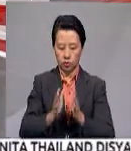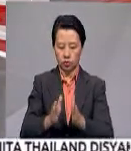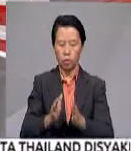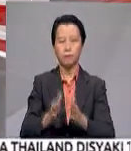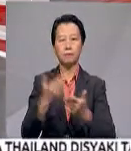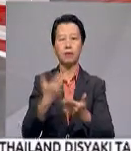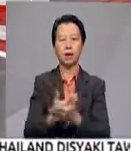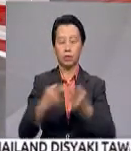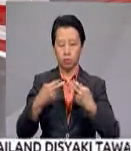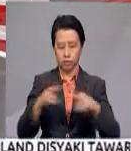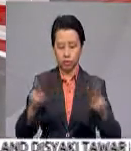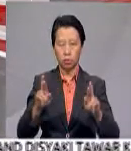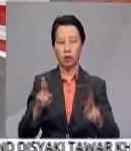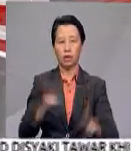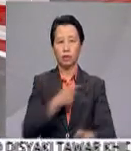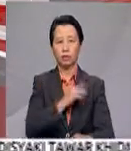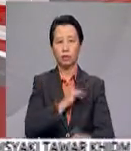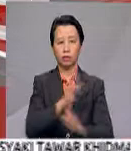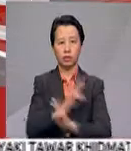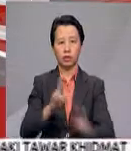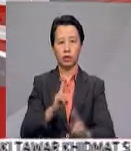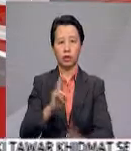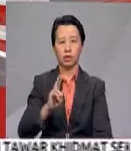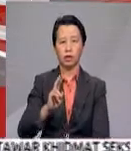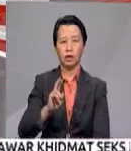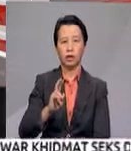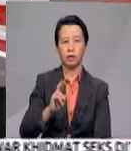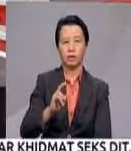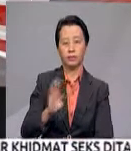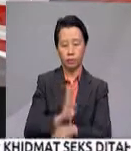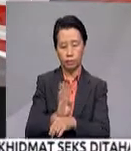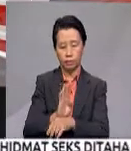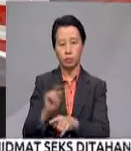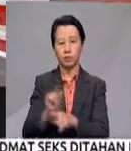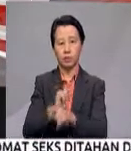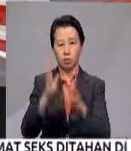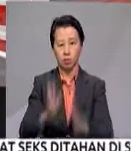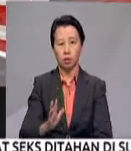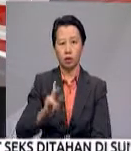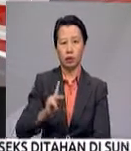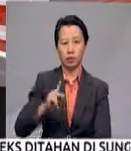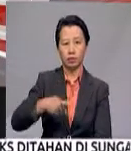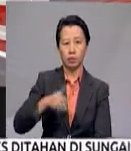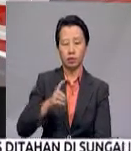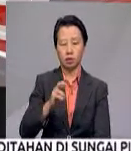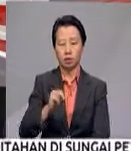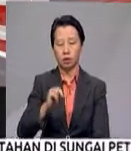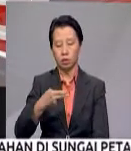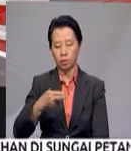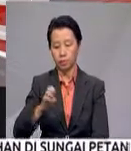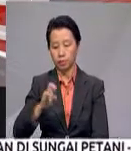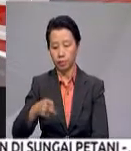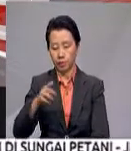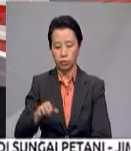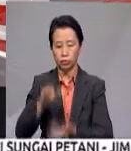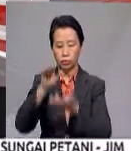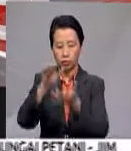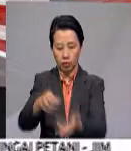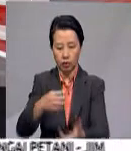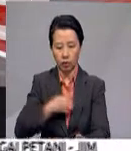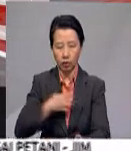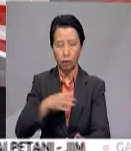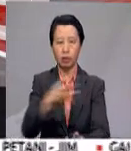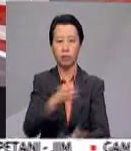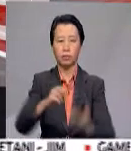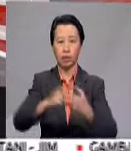yang disediakan Kementerian Perdagangan Dalam Negeri dan Hal Ehwal Pengguna KPDNHCP untuk menyalurkan aduan dan